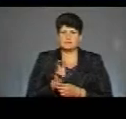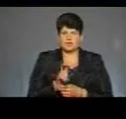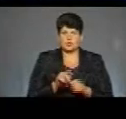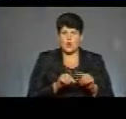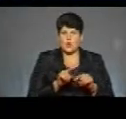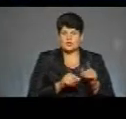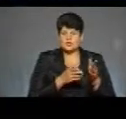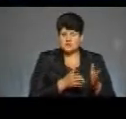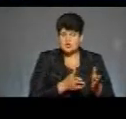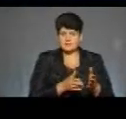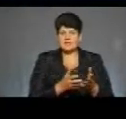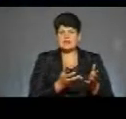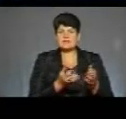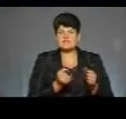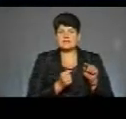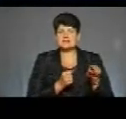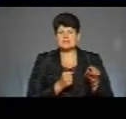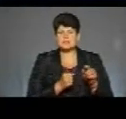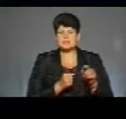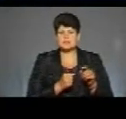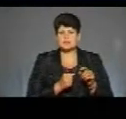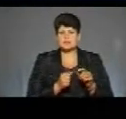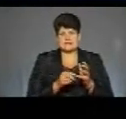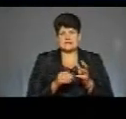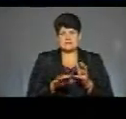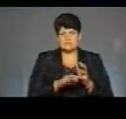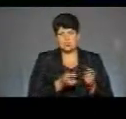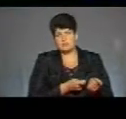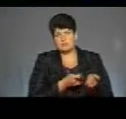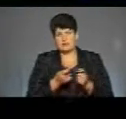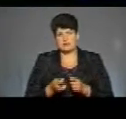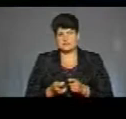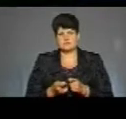взяти хоча б з тої місцинки грудочку землі, привезти.